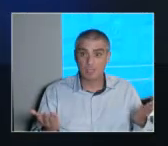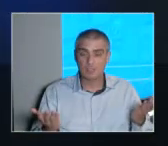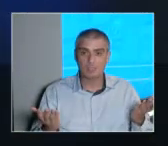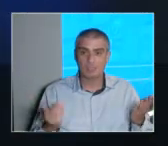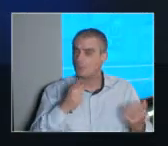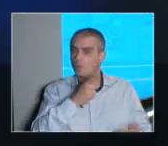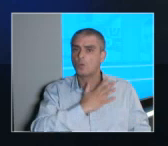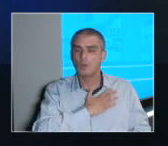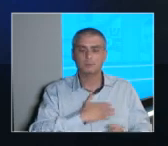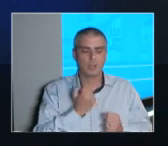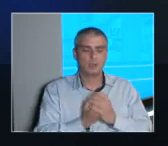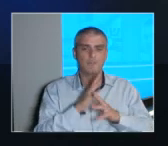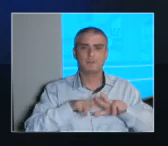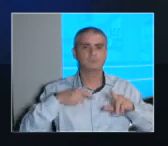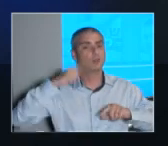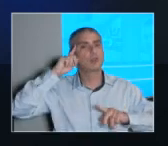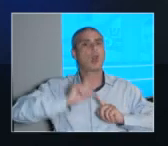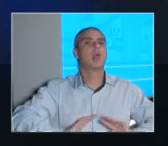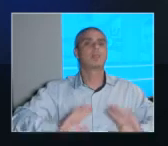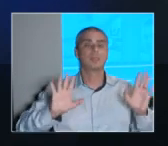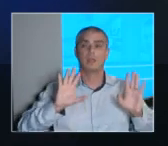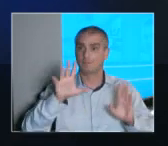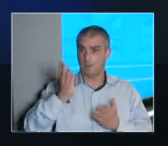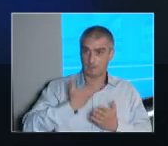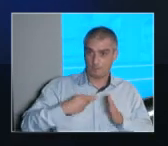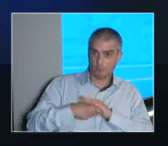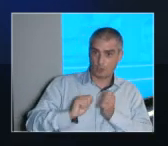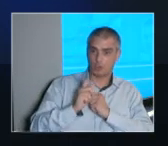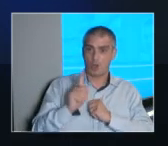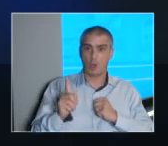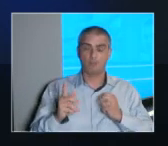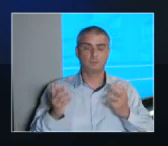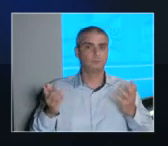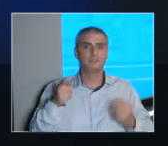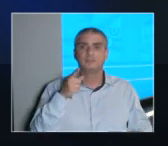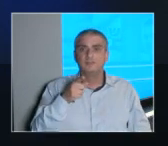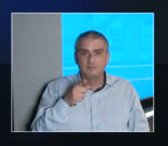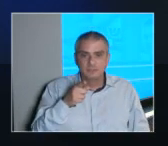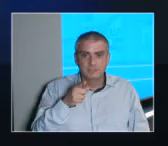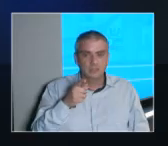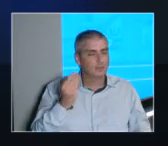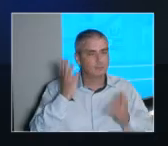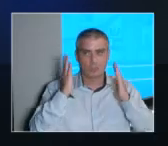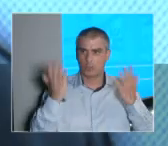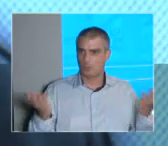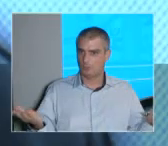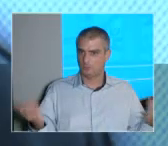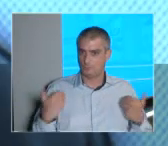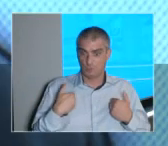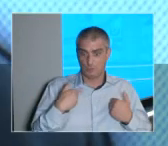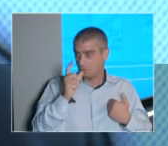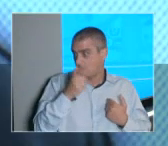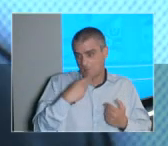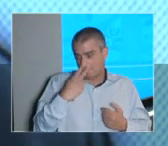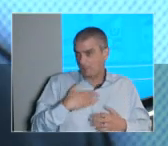לא רוצה ליצור מצב שלא נדע אף פעם. אם לקח שוחד, לא לקח שוחד, וזה דבר שבעיניי הוא איום ונורא. זאת אומרת, אני לא, הוא אדם